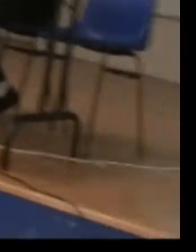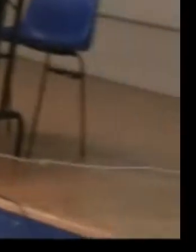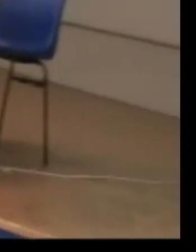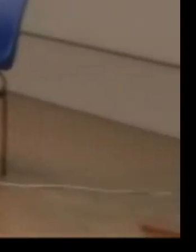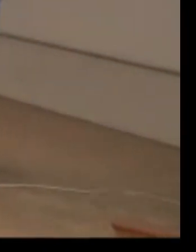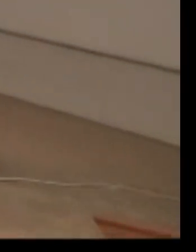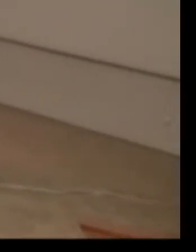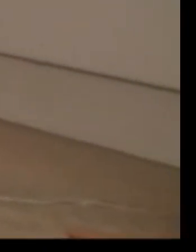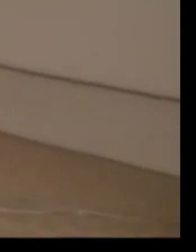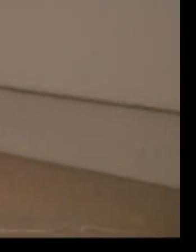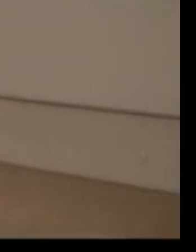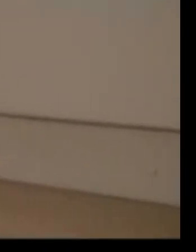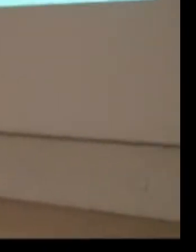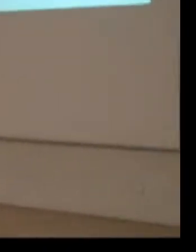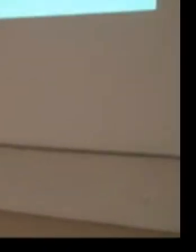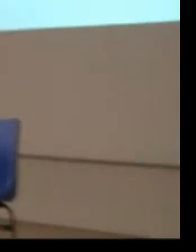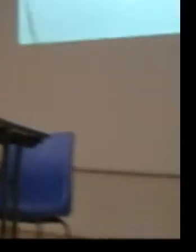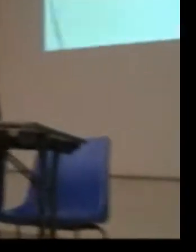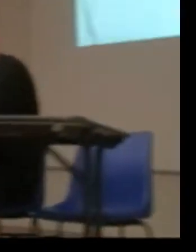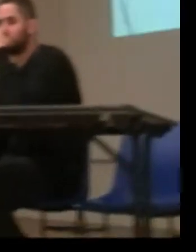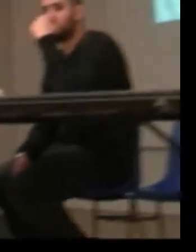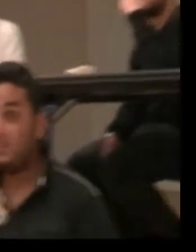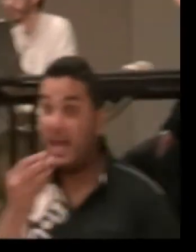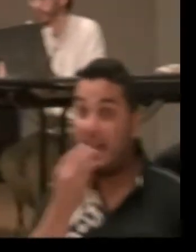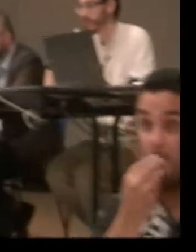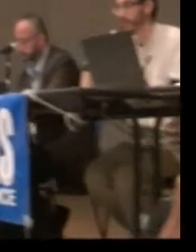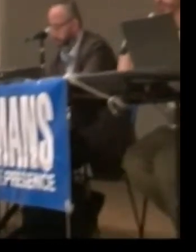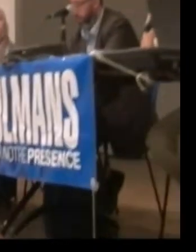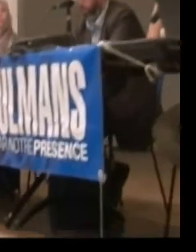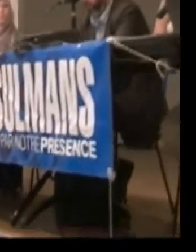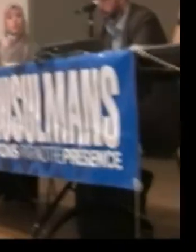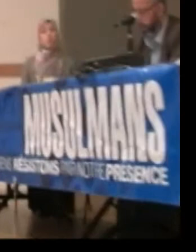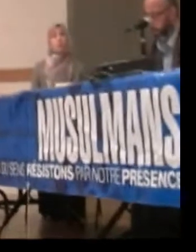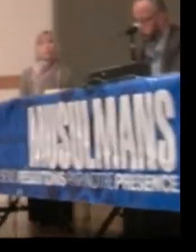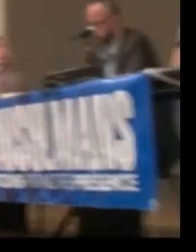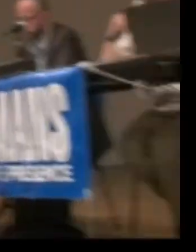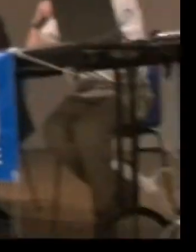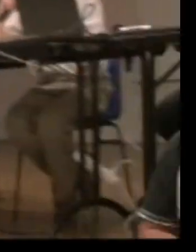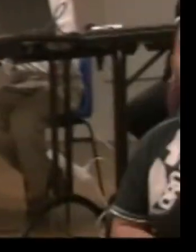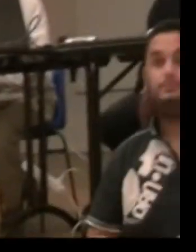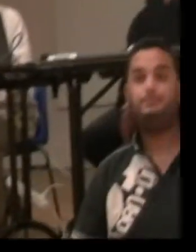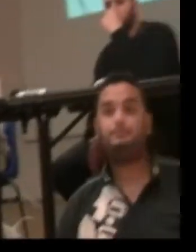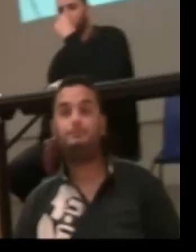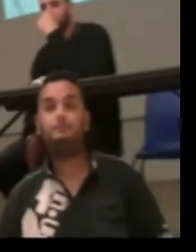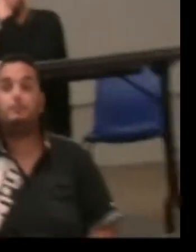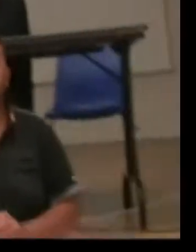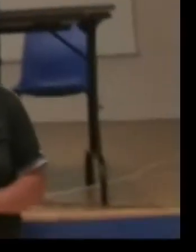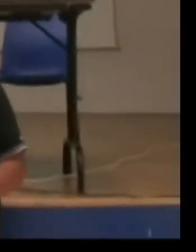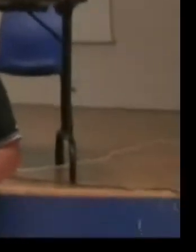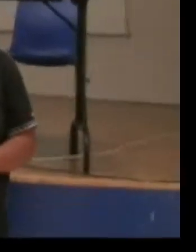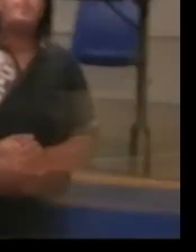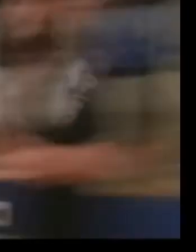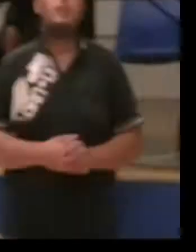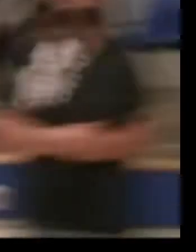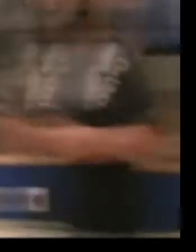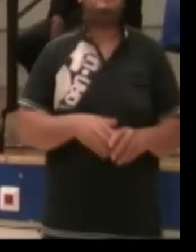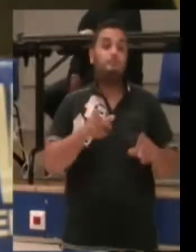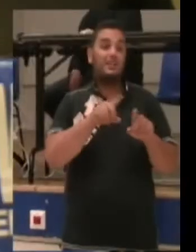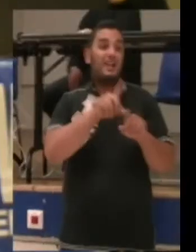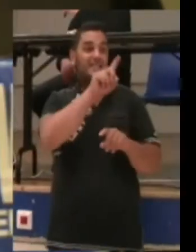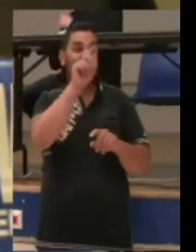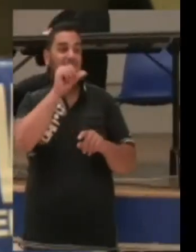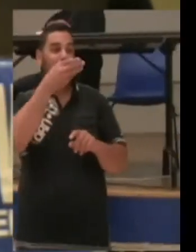pas du tout de l'eau qui vient de zamzam, voire même de l'eau qui n'est pas potable. Et en ce moment